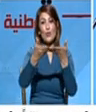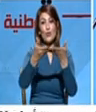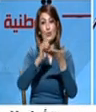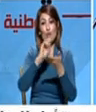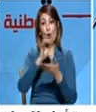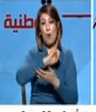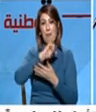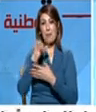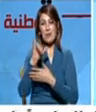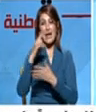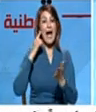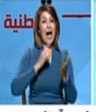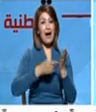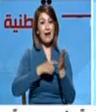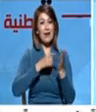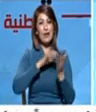معناها